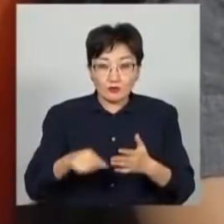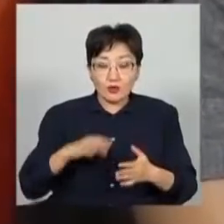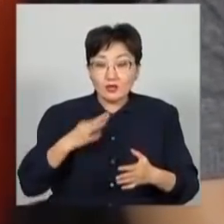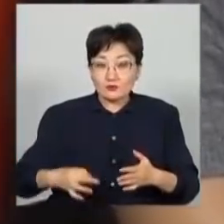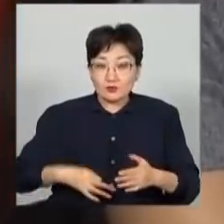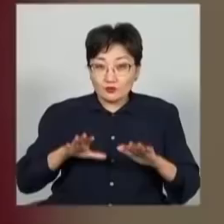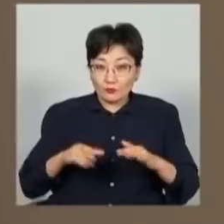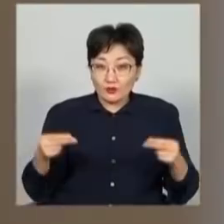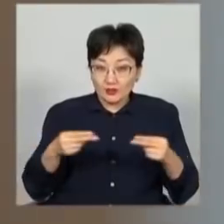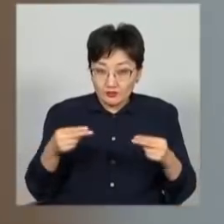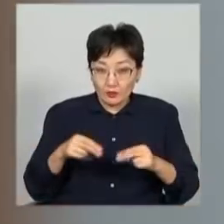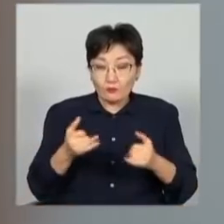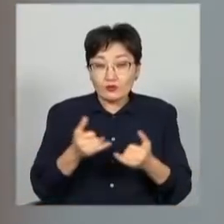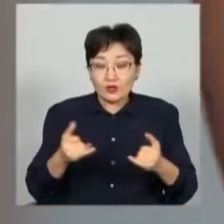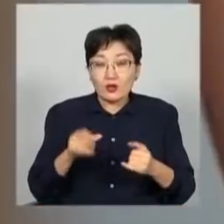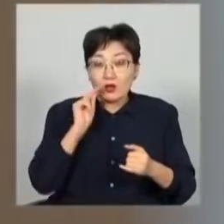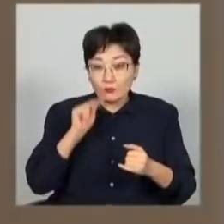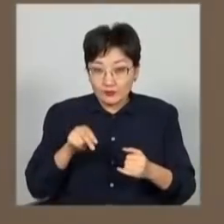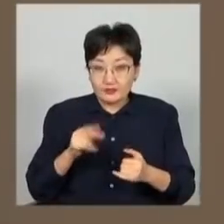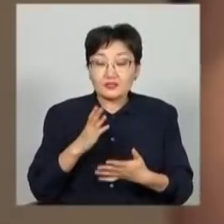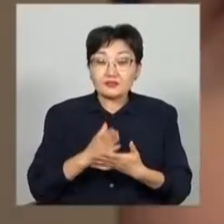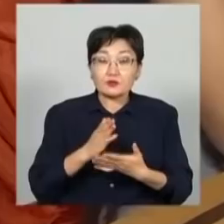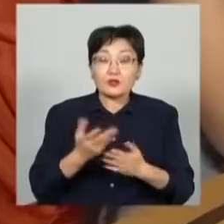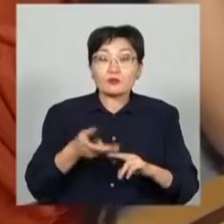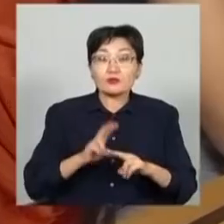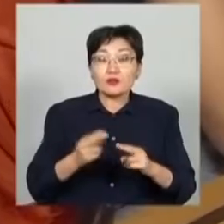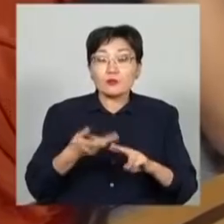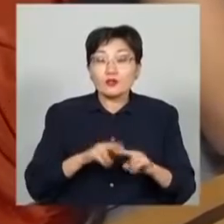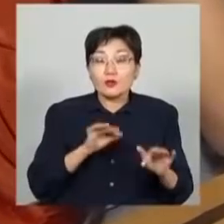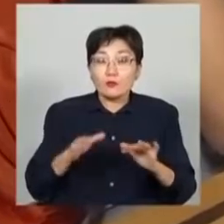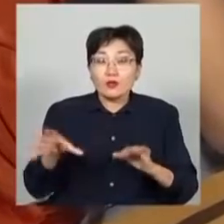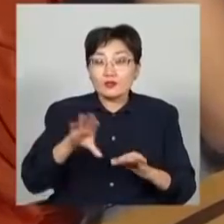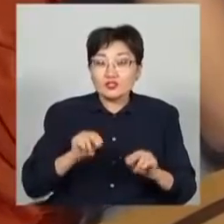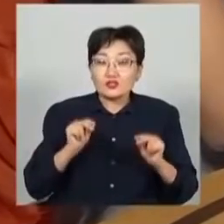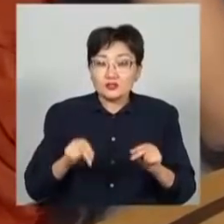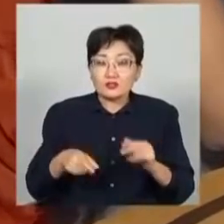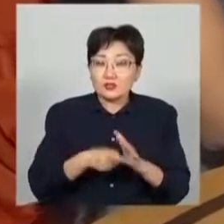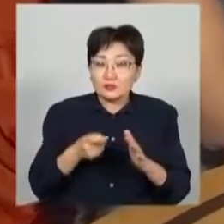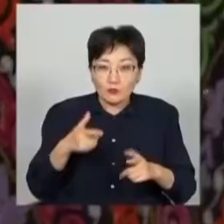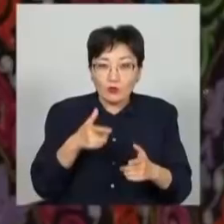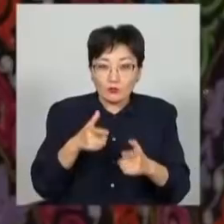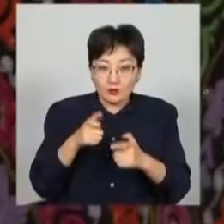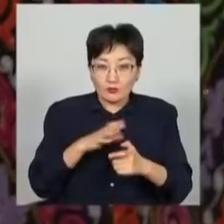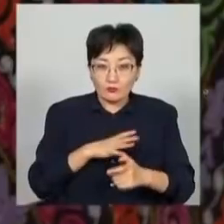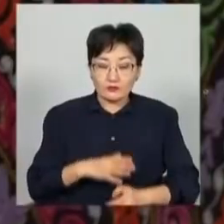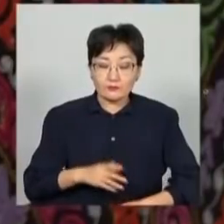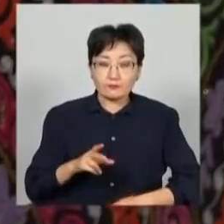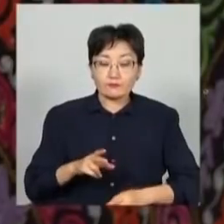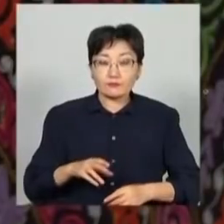oğlu okuyanın kuwageri bolgan üçin gana küdükte atanıp otur deydi. Sonuqtan bul iste barlığı adiletti boluun suraydı.